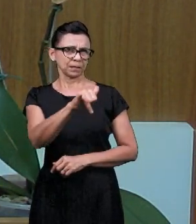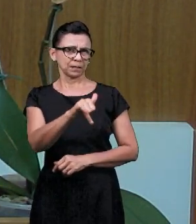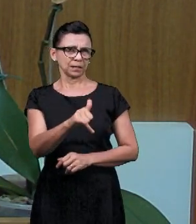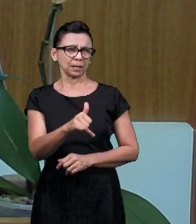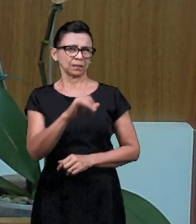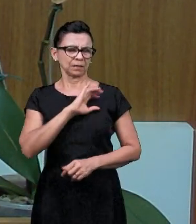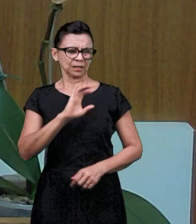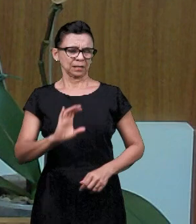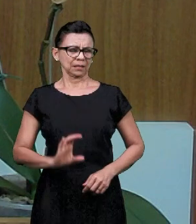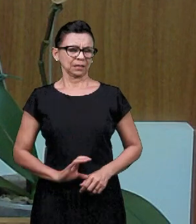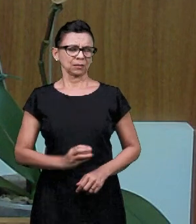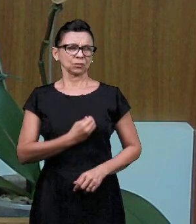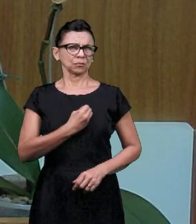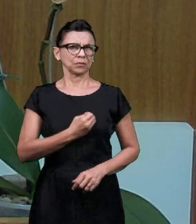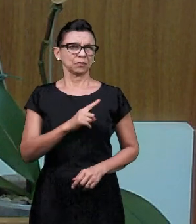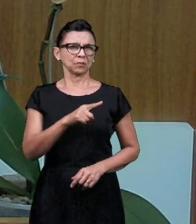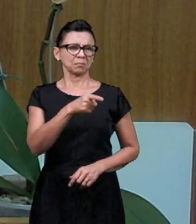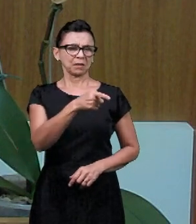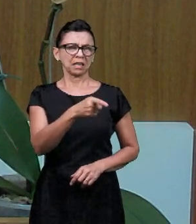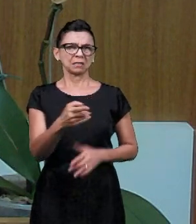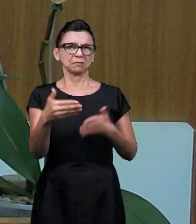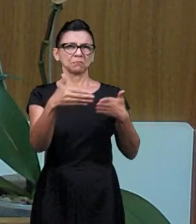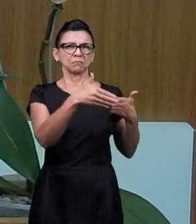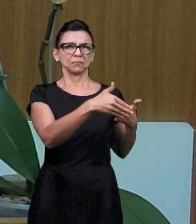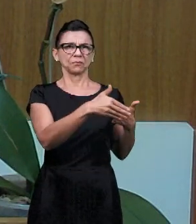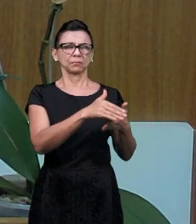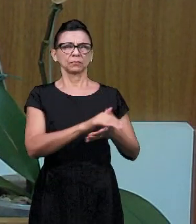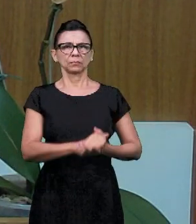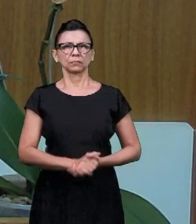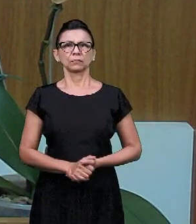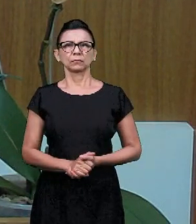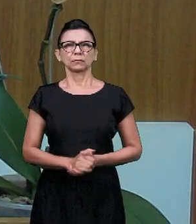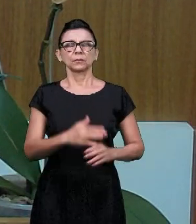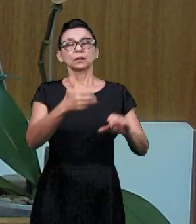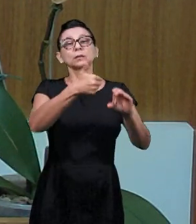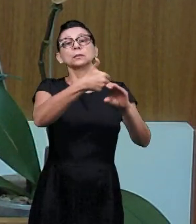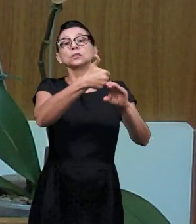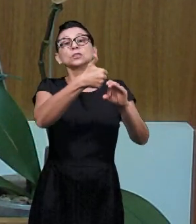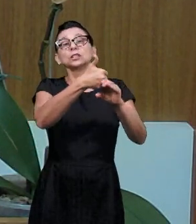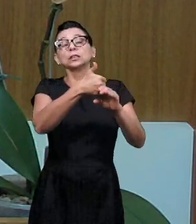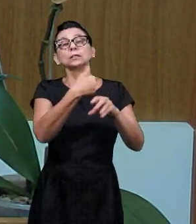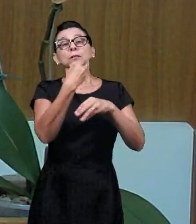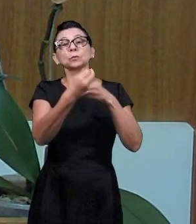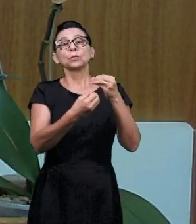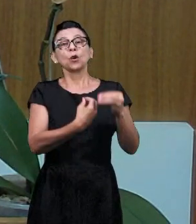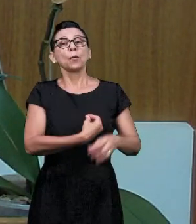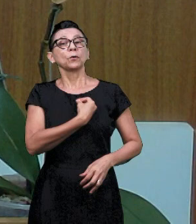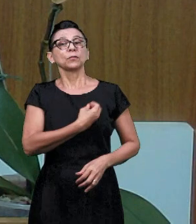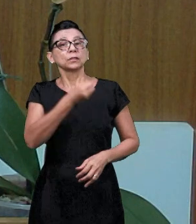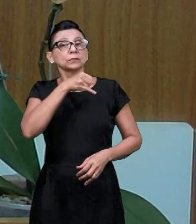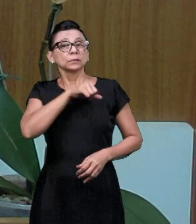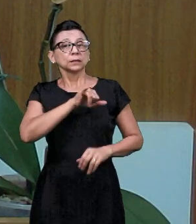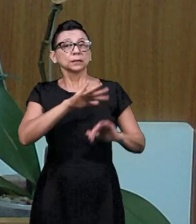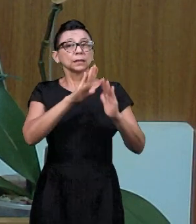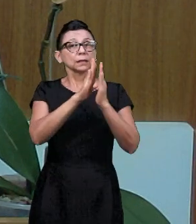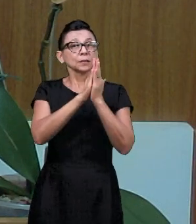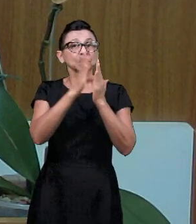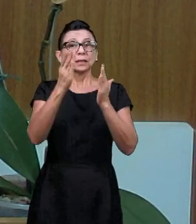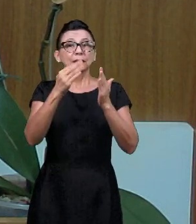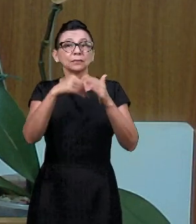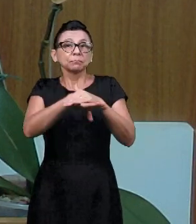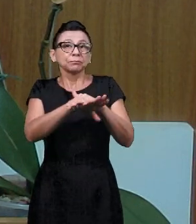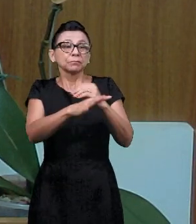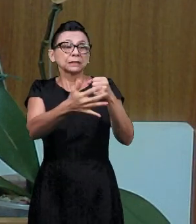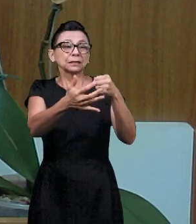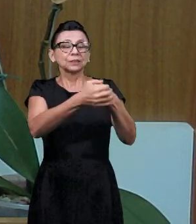christianisme mort à cause de la parole qui est restée cachée. Et nous sommes en train de vivre le même christianisme aujourd'hui, mort, qui est